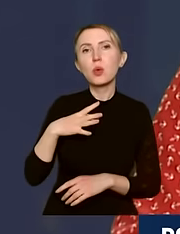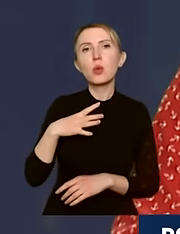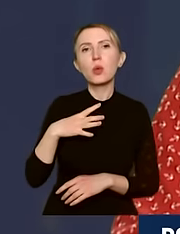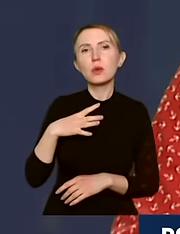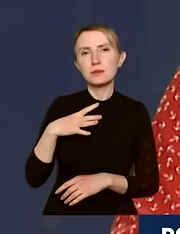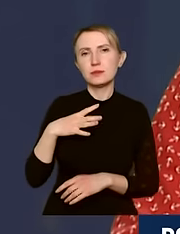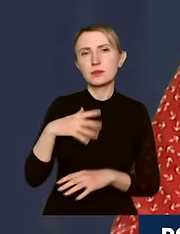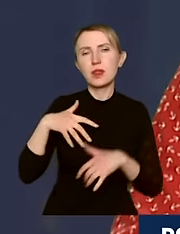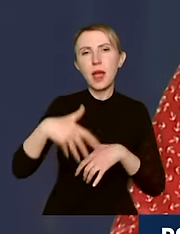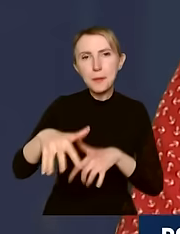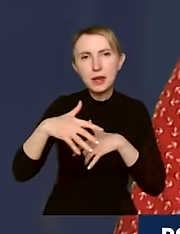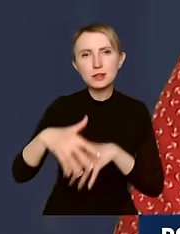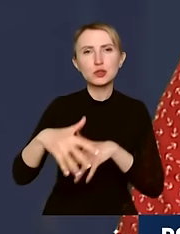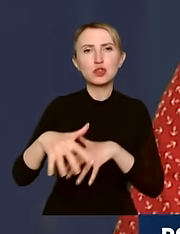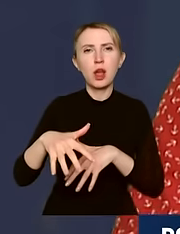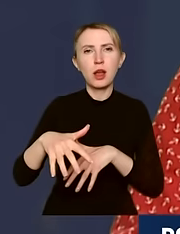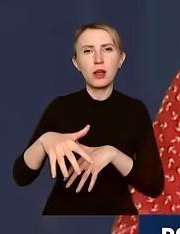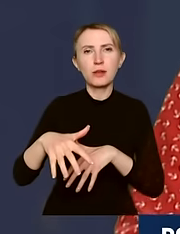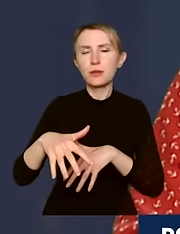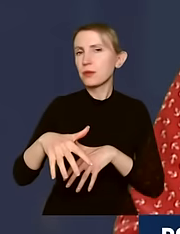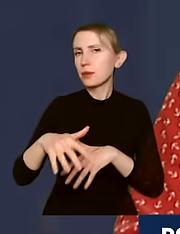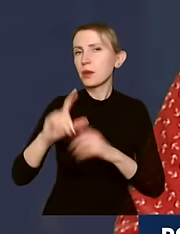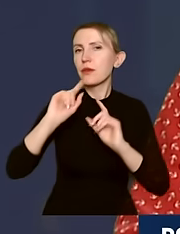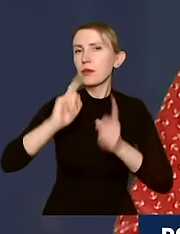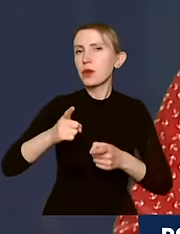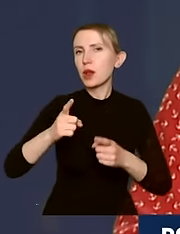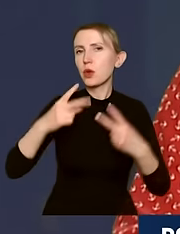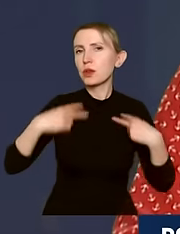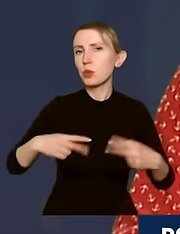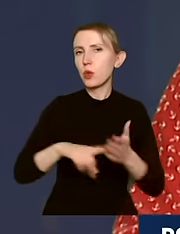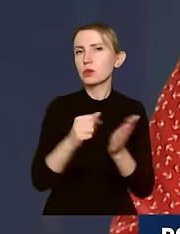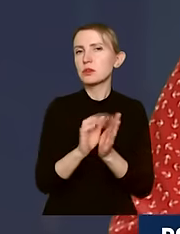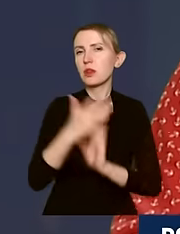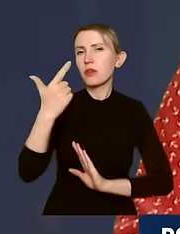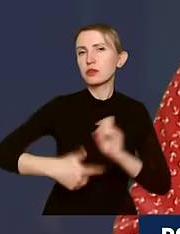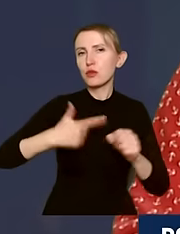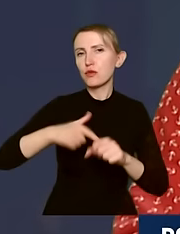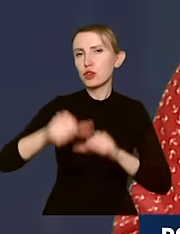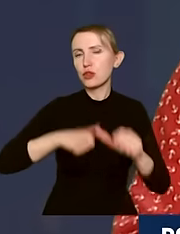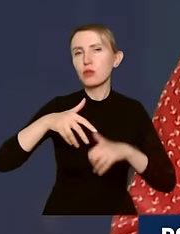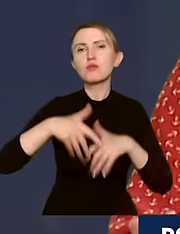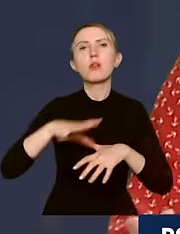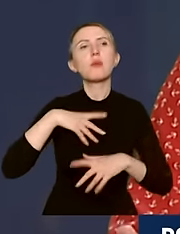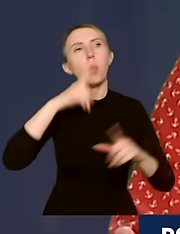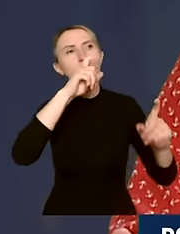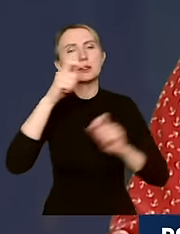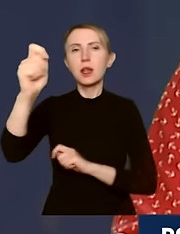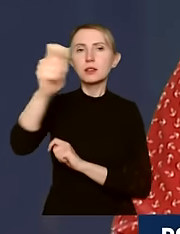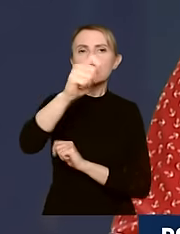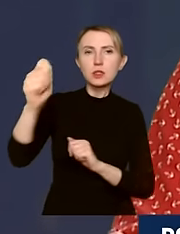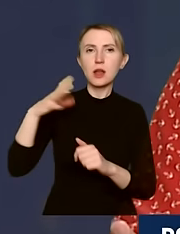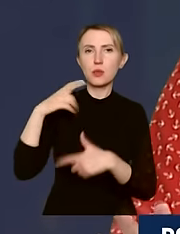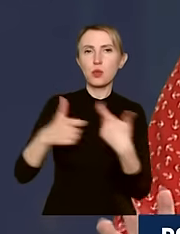pojawiali się na marszach po wyroku Trybunału Konstytucyjnego w 2020 roku, robili sobie zdjęcia i byli w